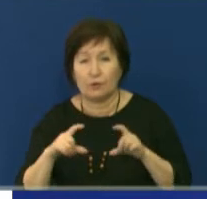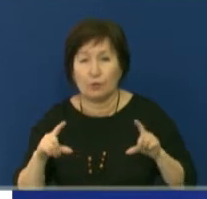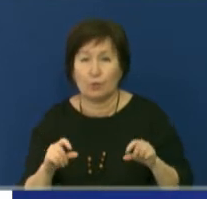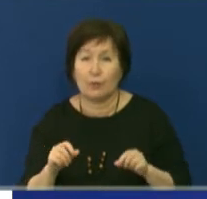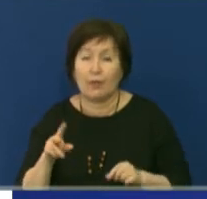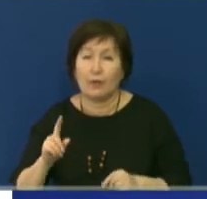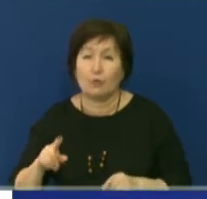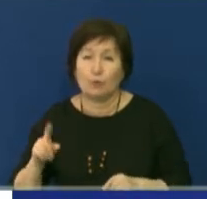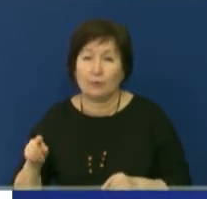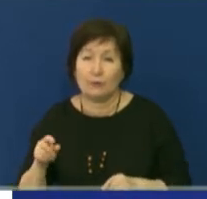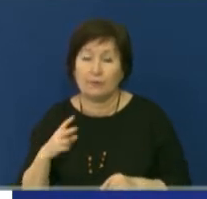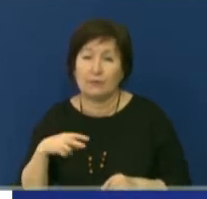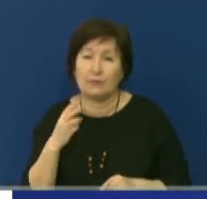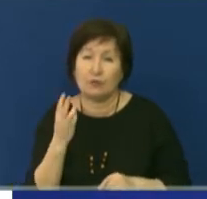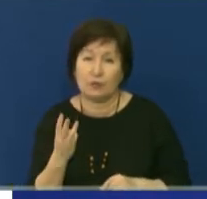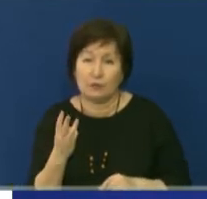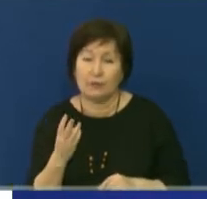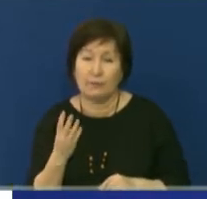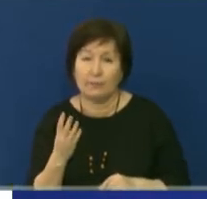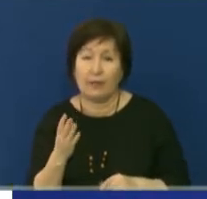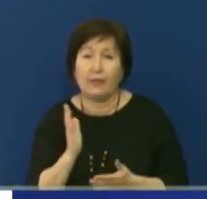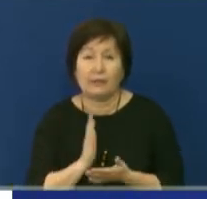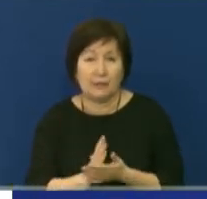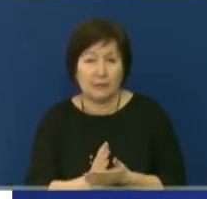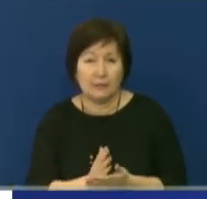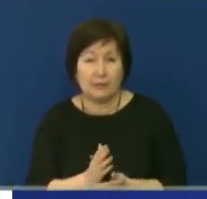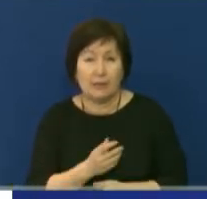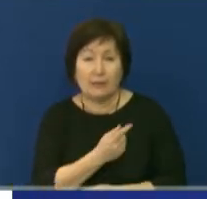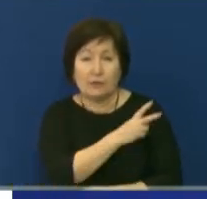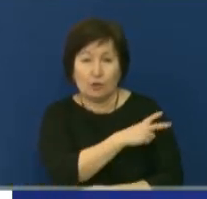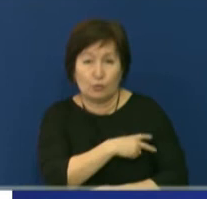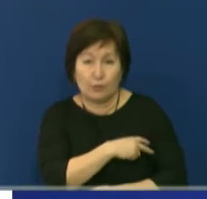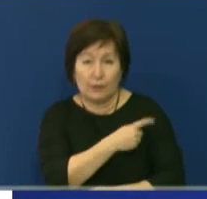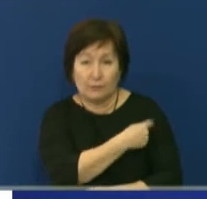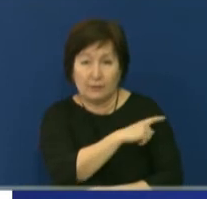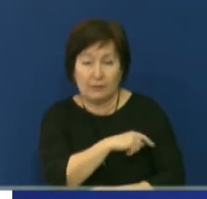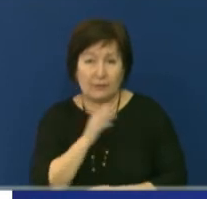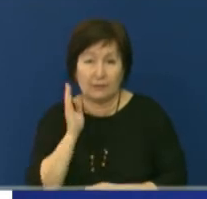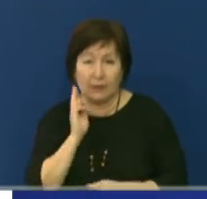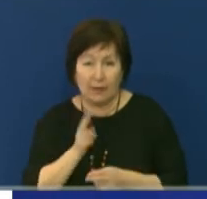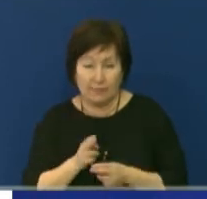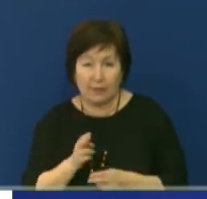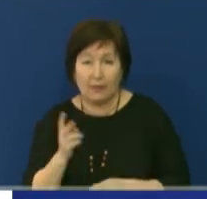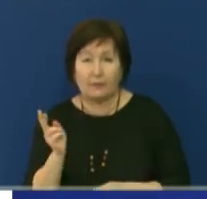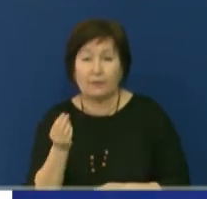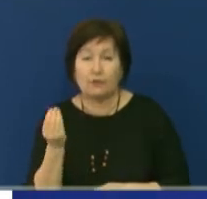там находится дежурная медсестра и медсестра вторая, которая оказывает ей